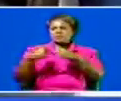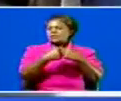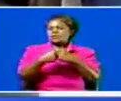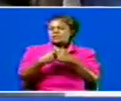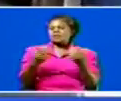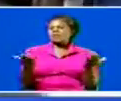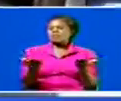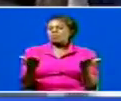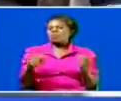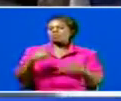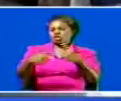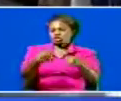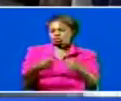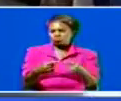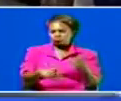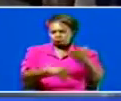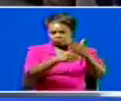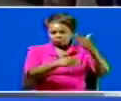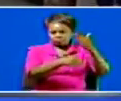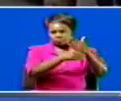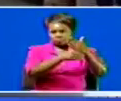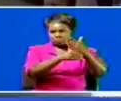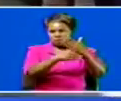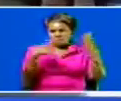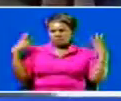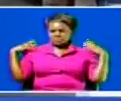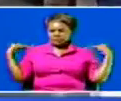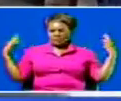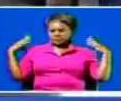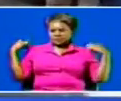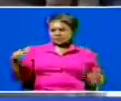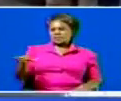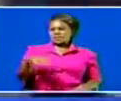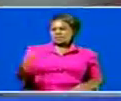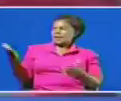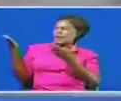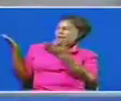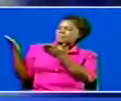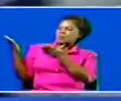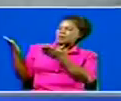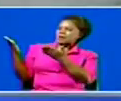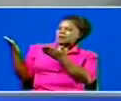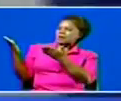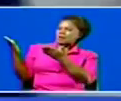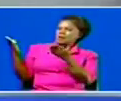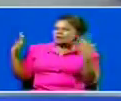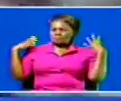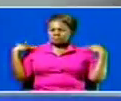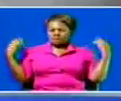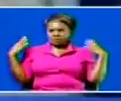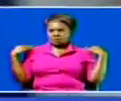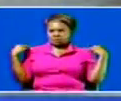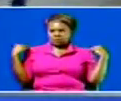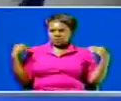nazo zinazidi kuandama. Ukumbi wa mazoezi ambao wanatumia kujisitiri hivi sasa katika mazoezi yao ni wa